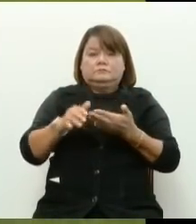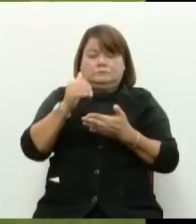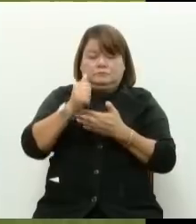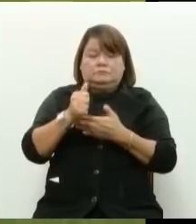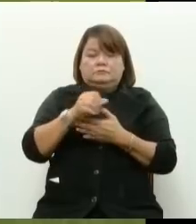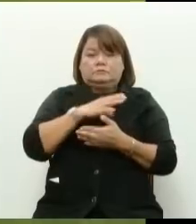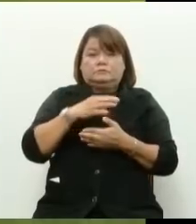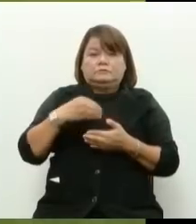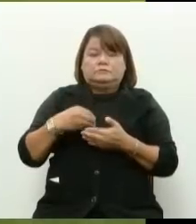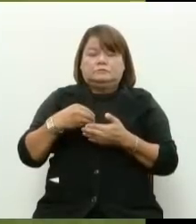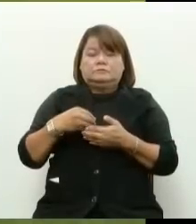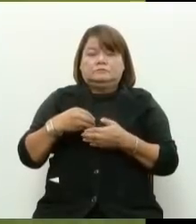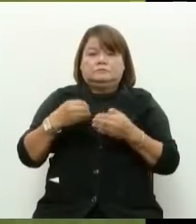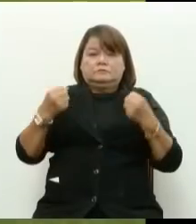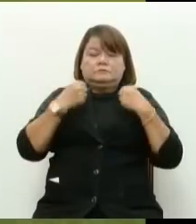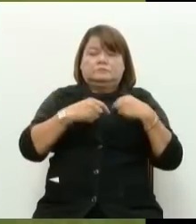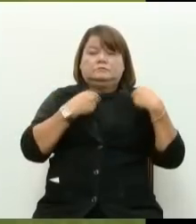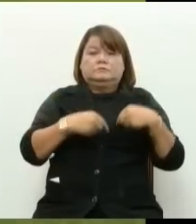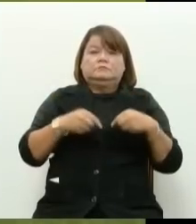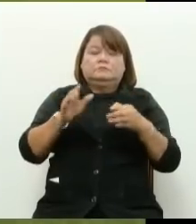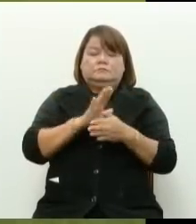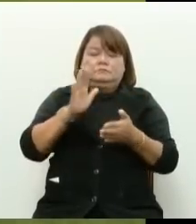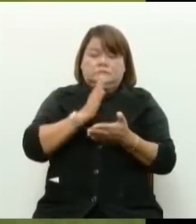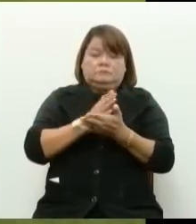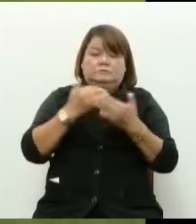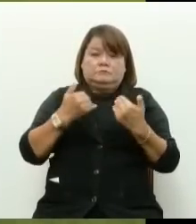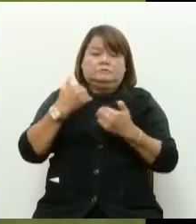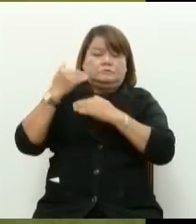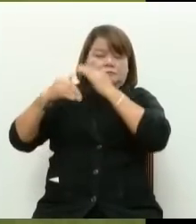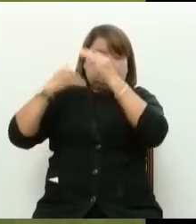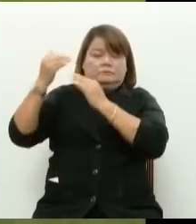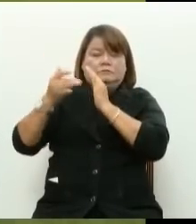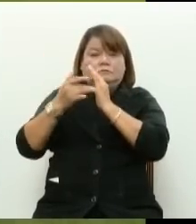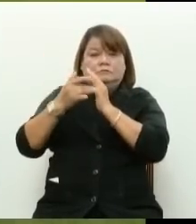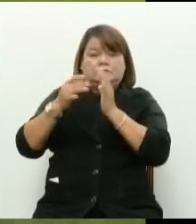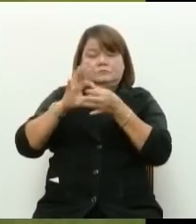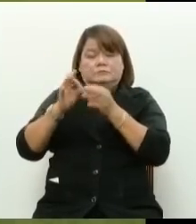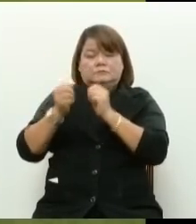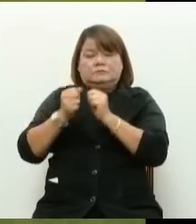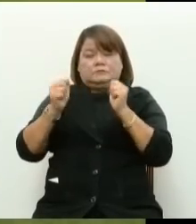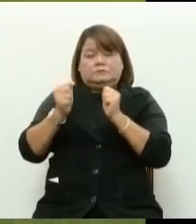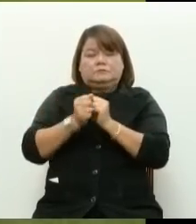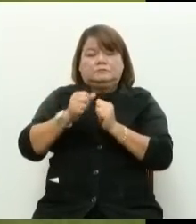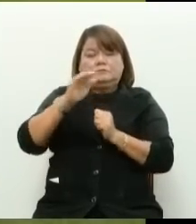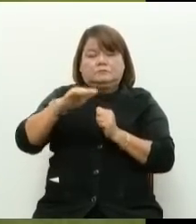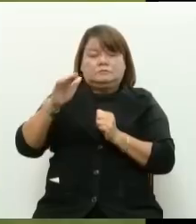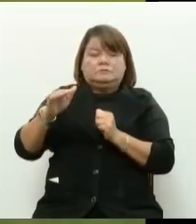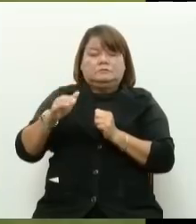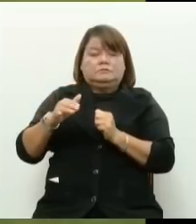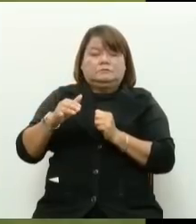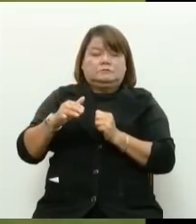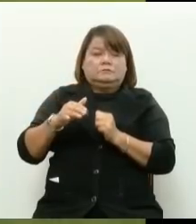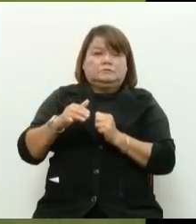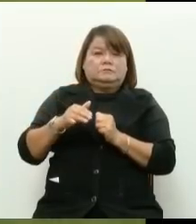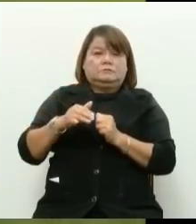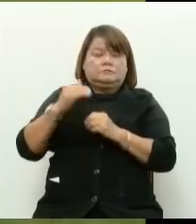ก็ผมมั่นใจว่าเราจะไม่หยุดเพียงแค่นี้นะครับสำหรับการพัฒนาทักษะกีฬาให้กับนักเรียนในสำนักงานเขตพื้นที่การศึกษาสงขลา